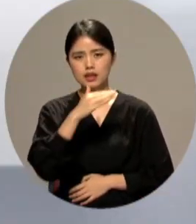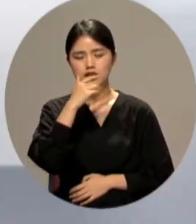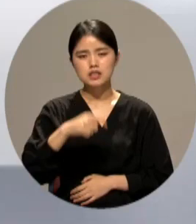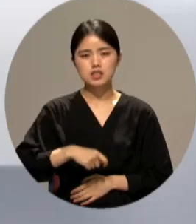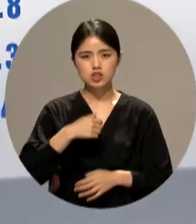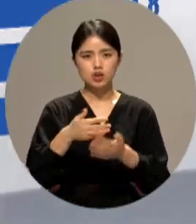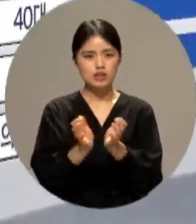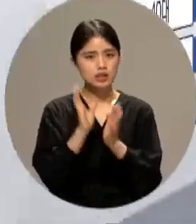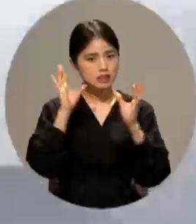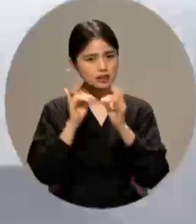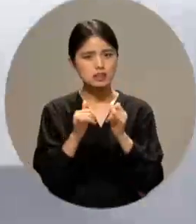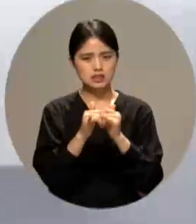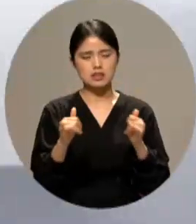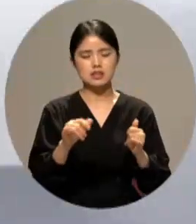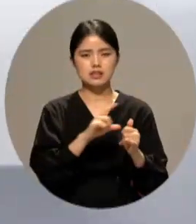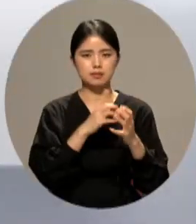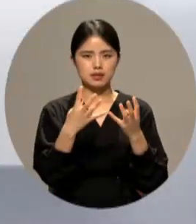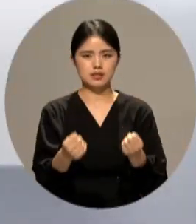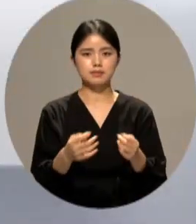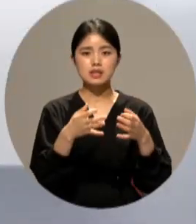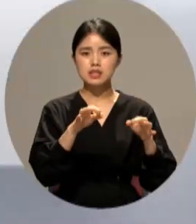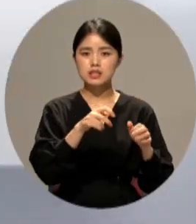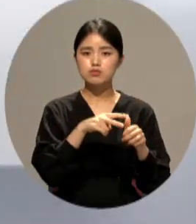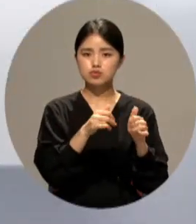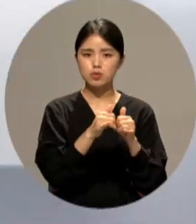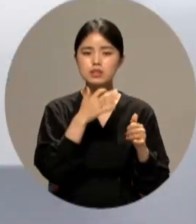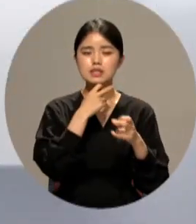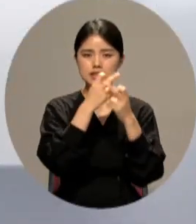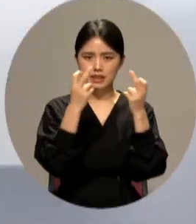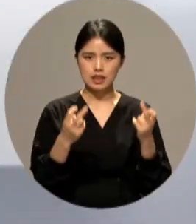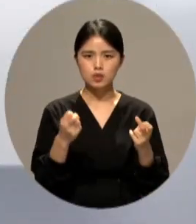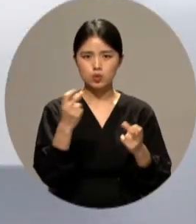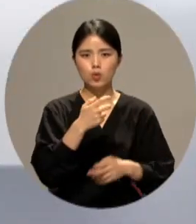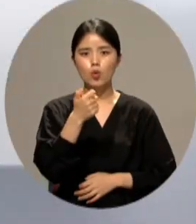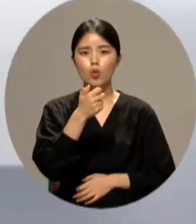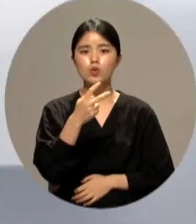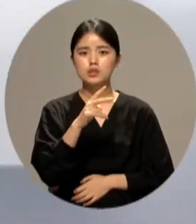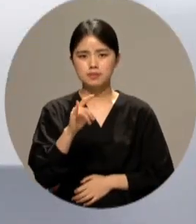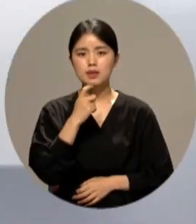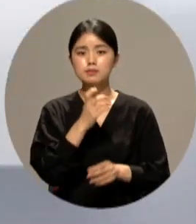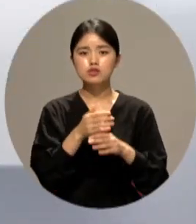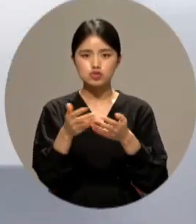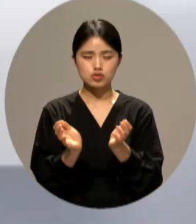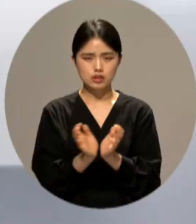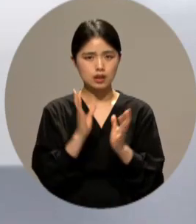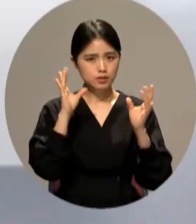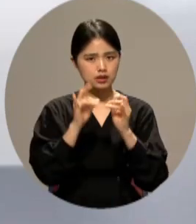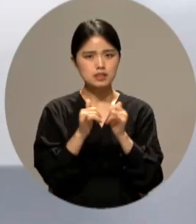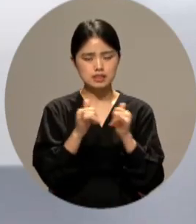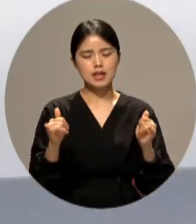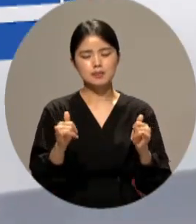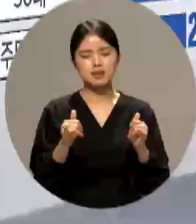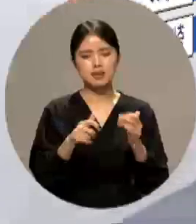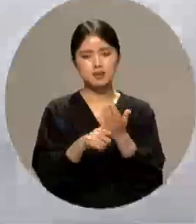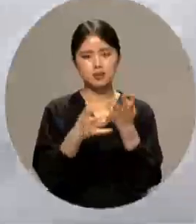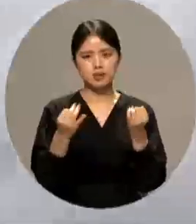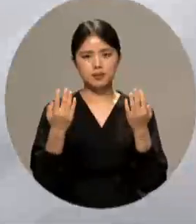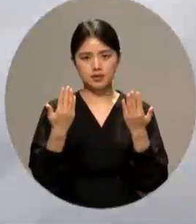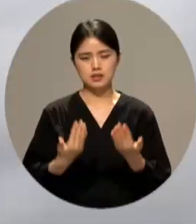높았습니다 김윤태 5번은 익산시 와 50대 민주당 지지층 에서 상대적으로 높았습니다